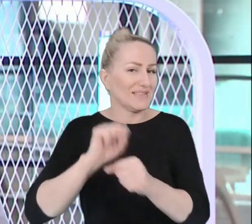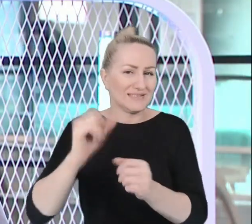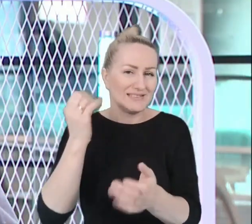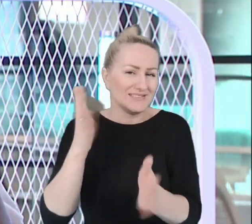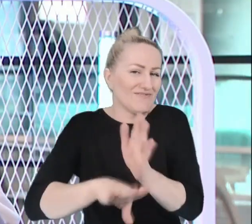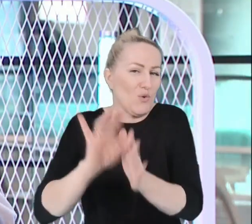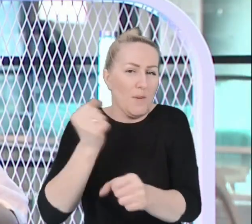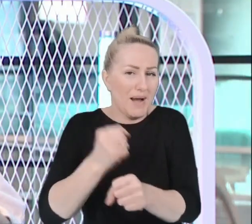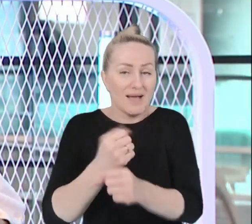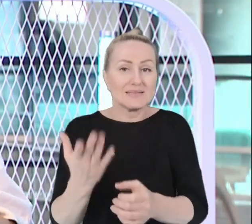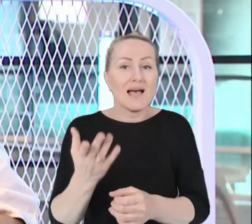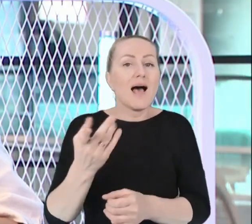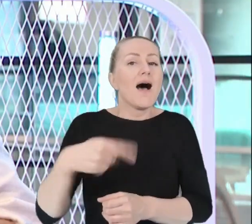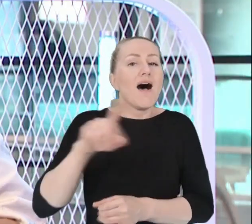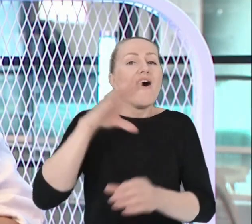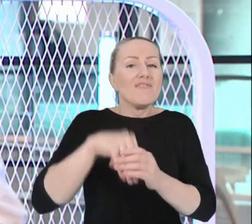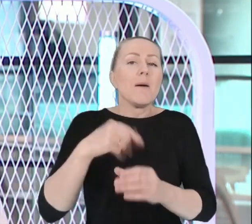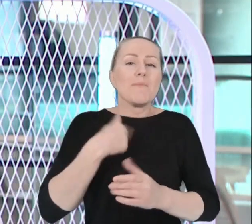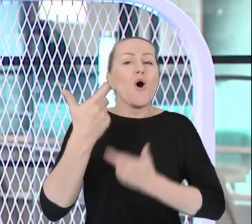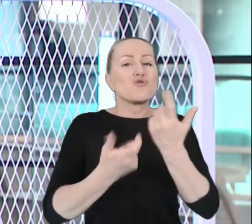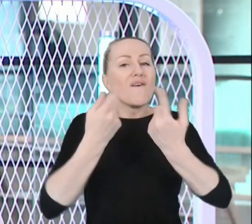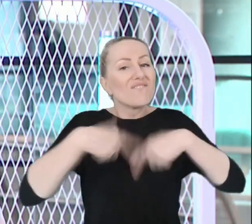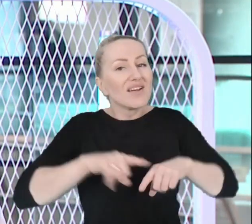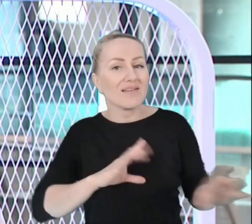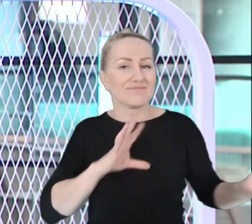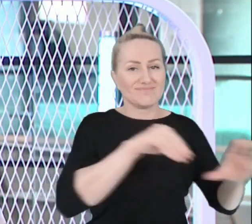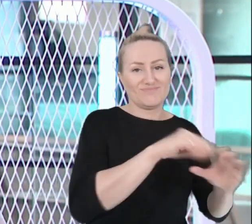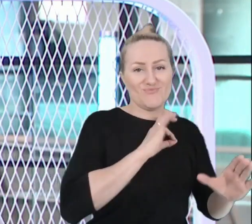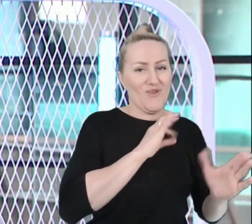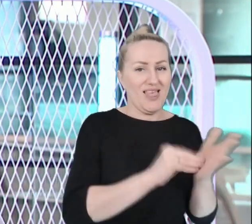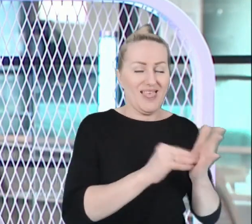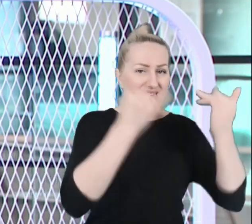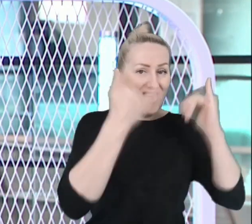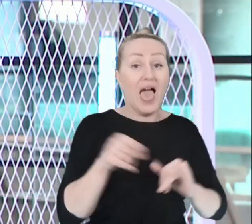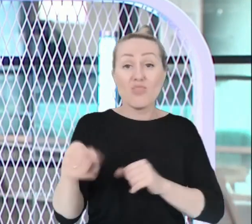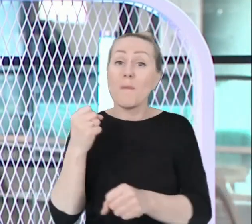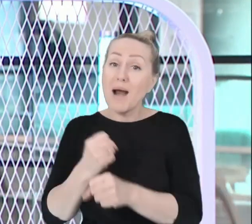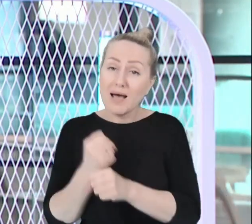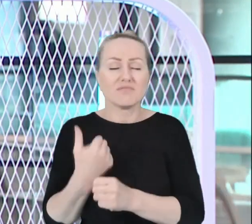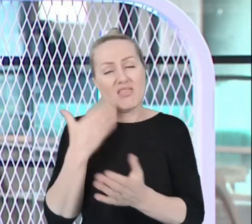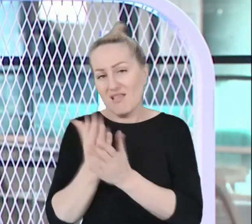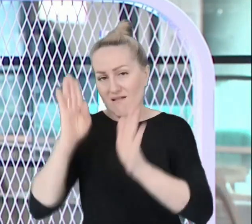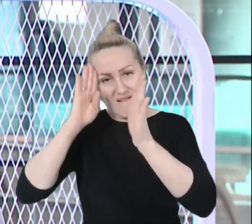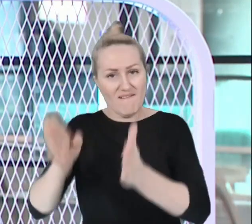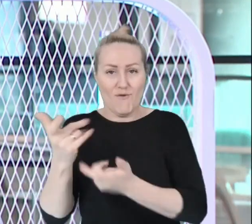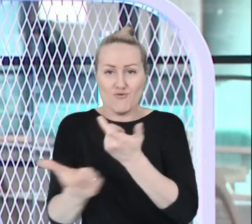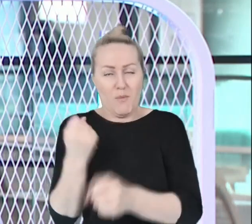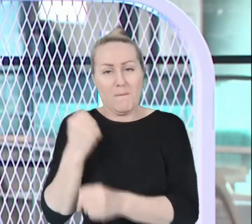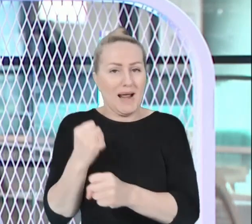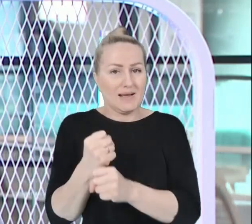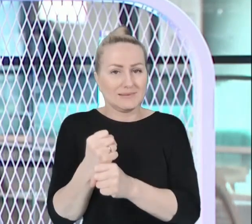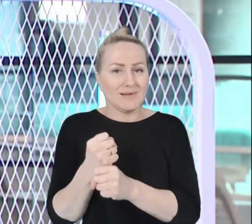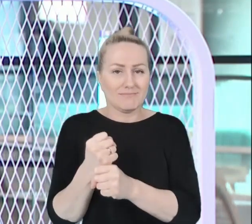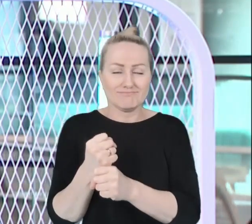prostu spełniamy się zupełnie gdzie indziej, a tutaj jest takie miejsce, w którym wykonujemy jakąś czynność, w której jesteśmy...